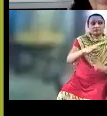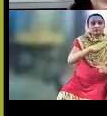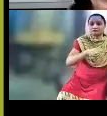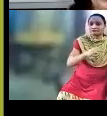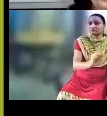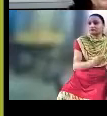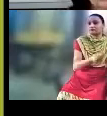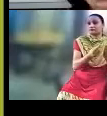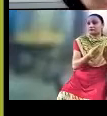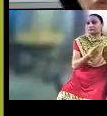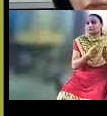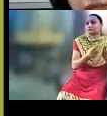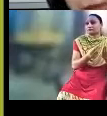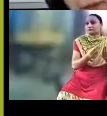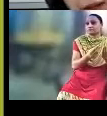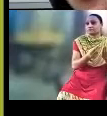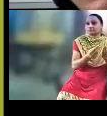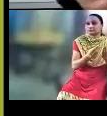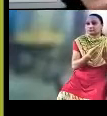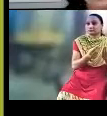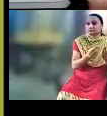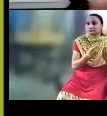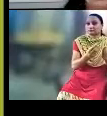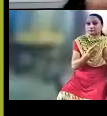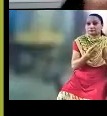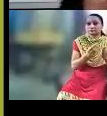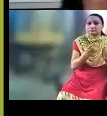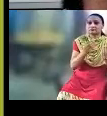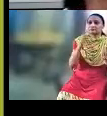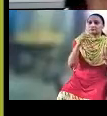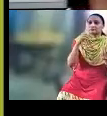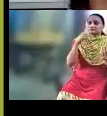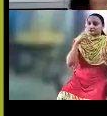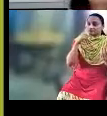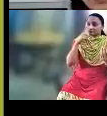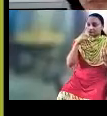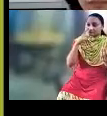था। तो उस सब से ये पेरेंटिंग प्रोग्राम्स को बहुत